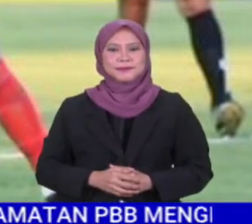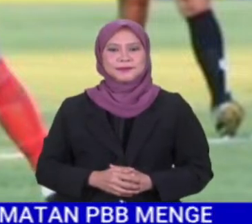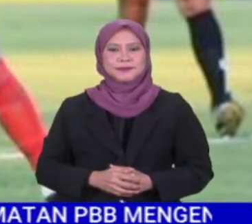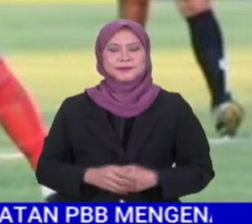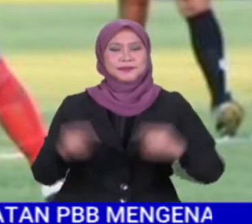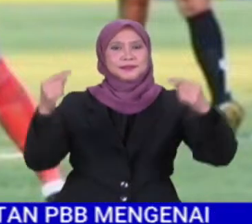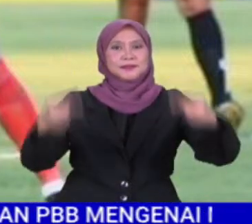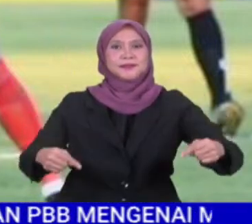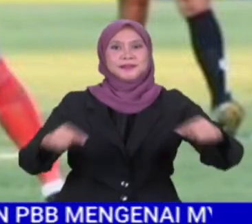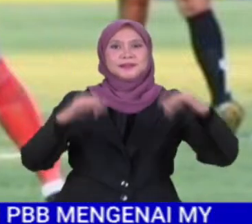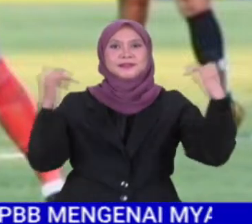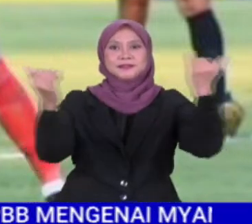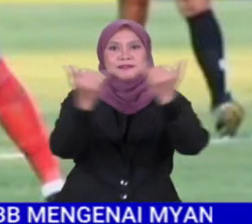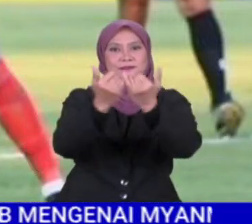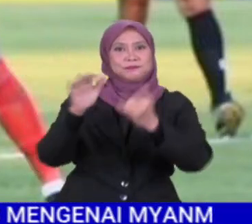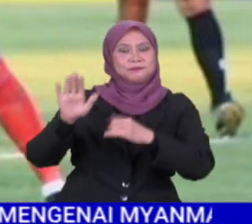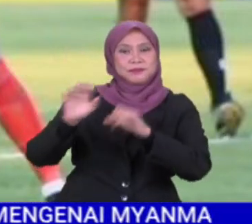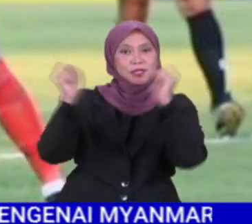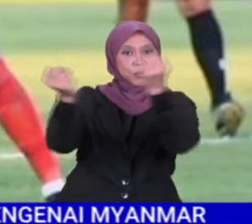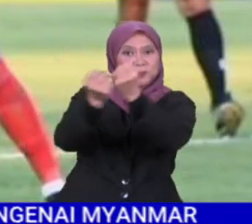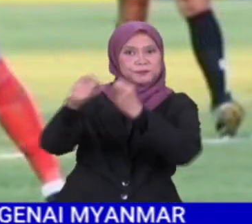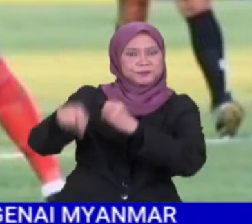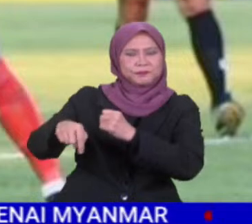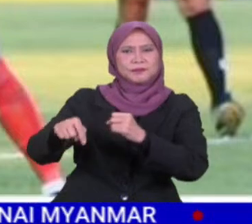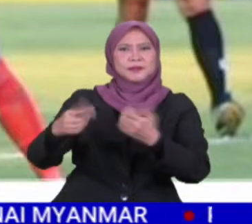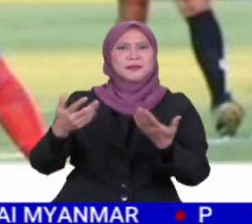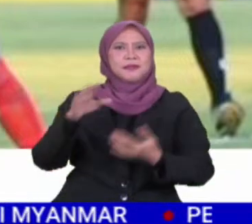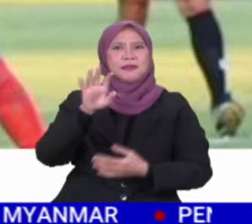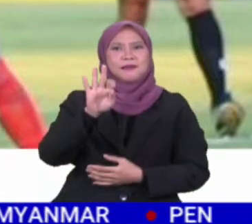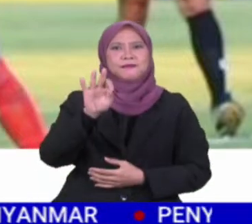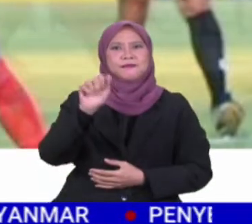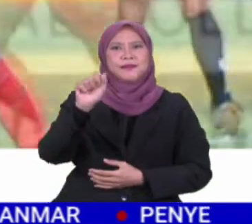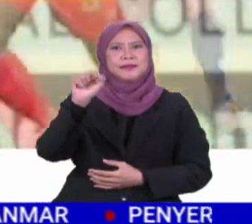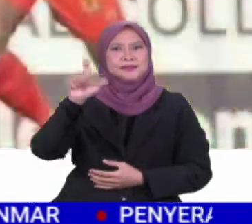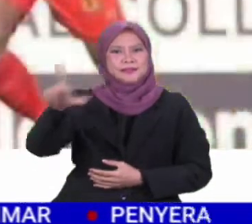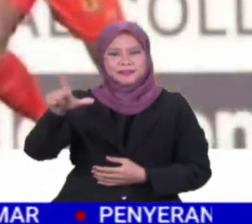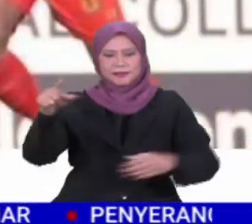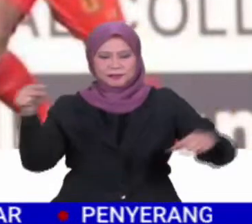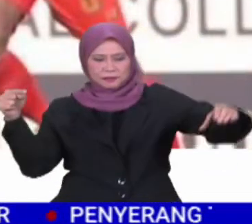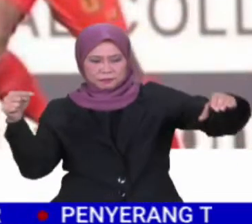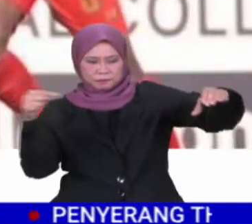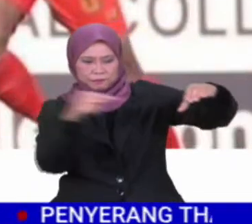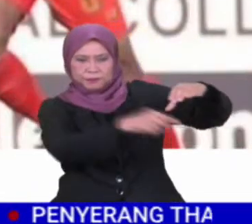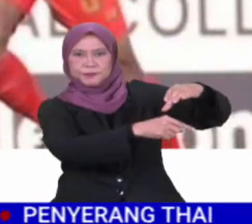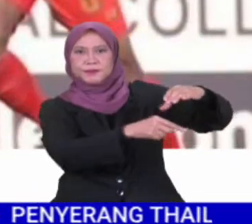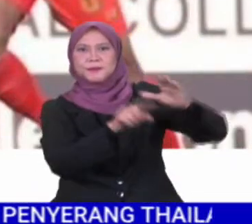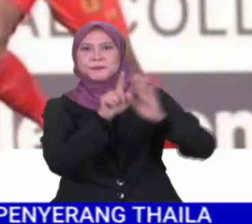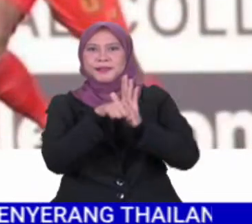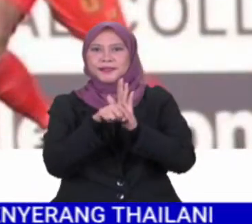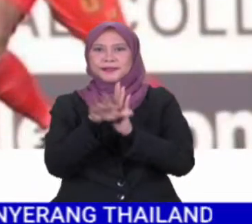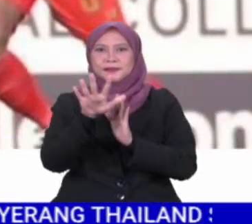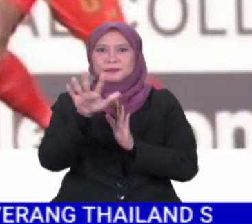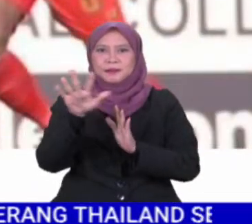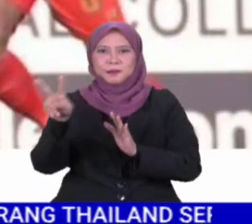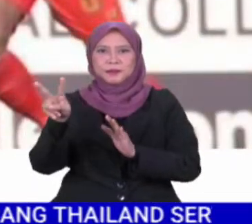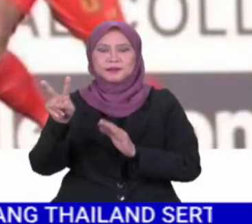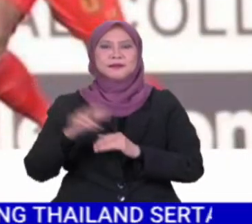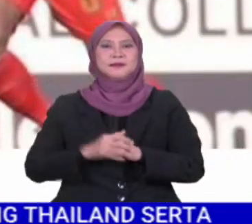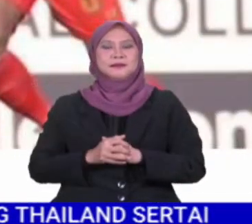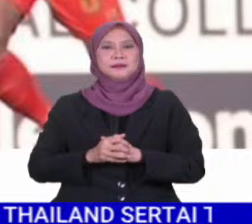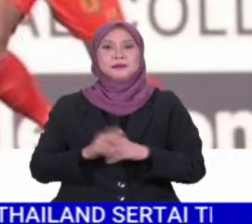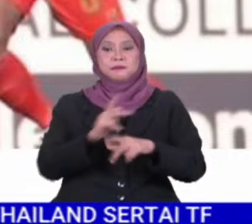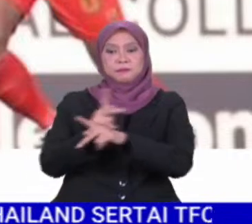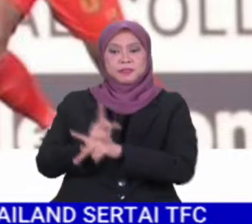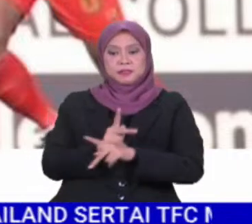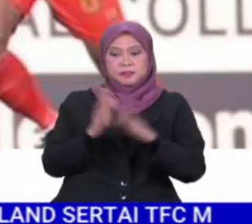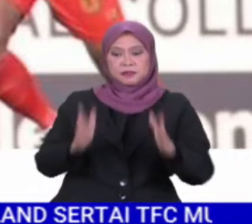Pada aksi di Stadium Tuana itu, pemain sayap lincah Muhammad Faisal Abdul Halim meledak gol kemenangan Malaysia pada minit ke-52. Kehebatan penjaga